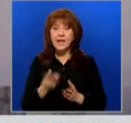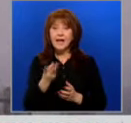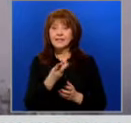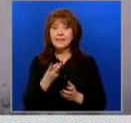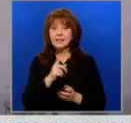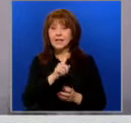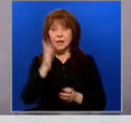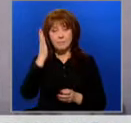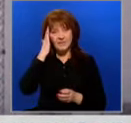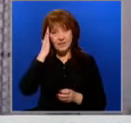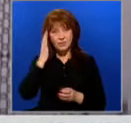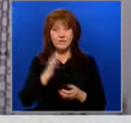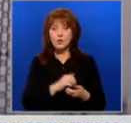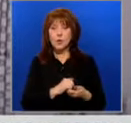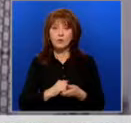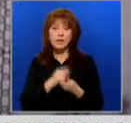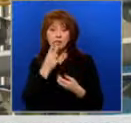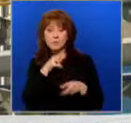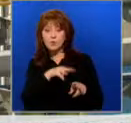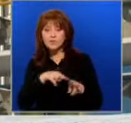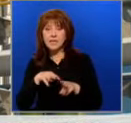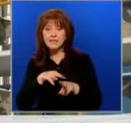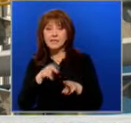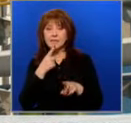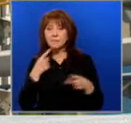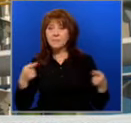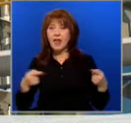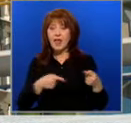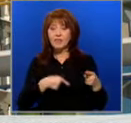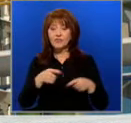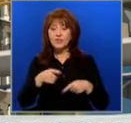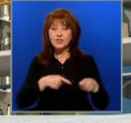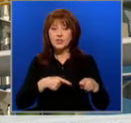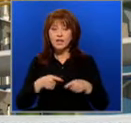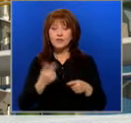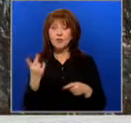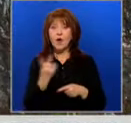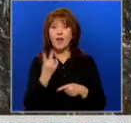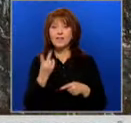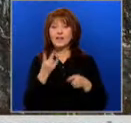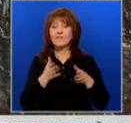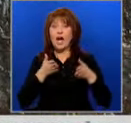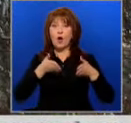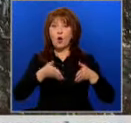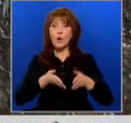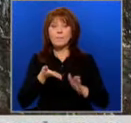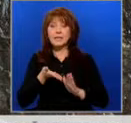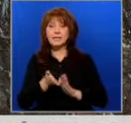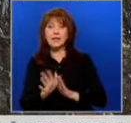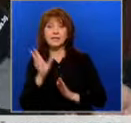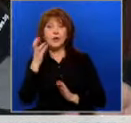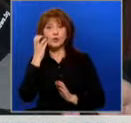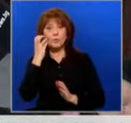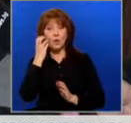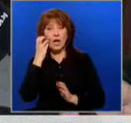Трите неправителствени организации са проследили и движението на два танкера с горива, тръгнали от нефтопристанището край Бургас към трети